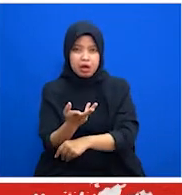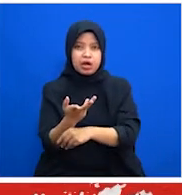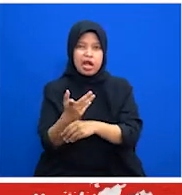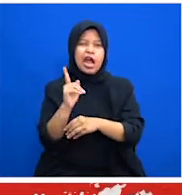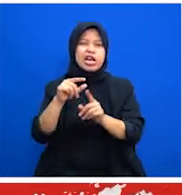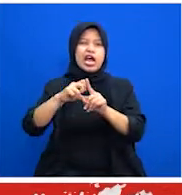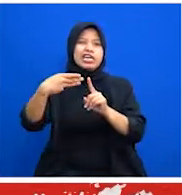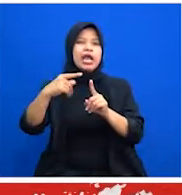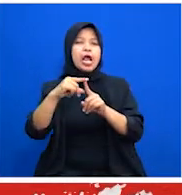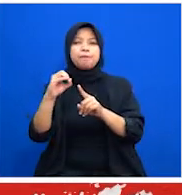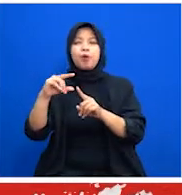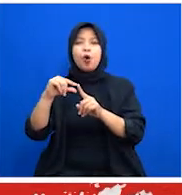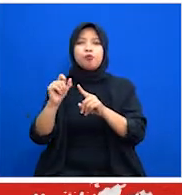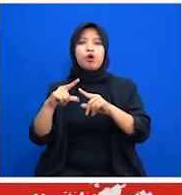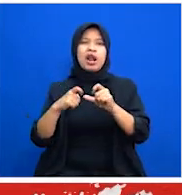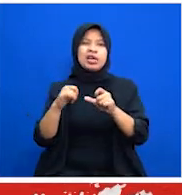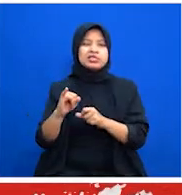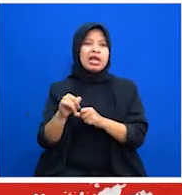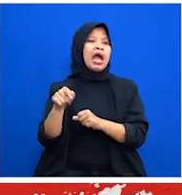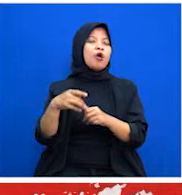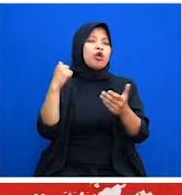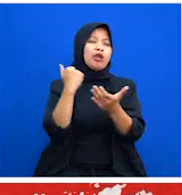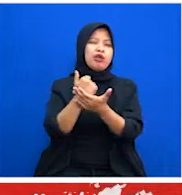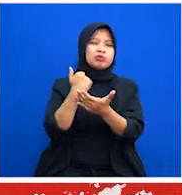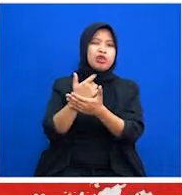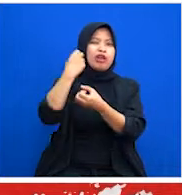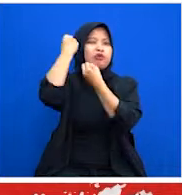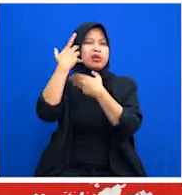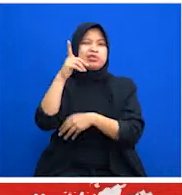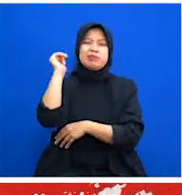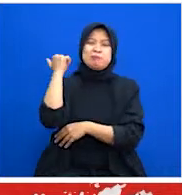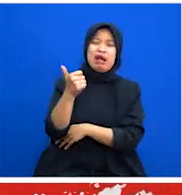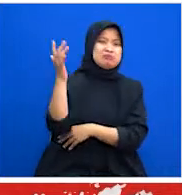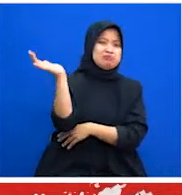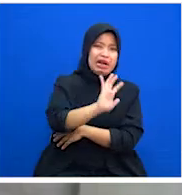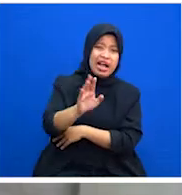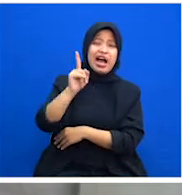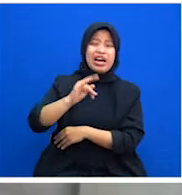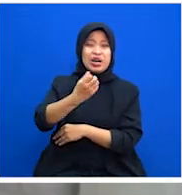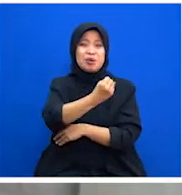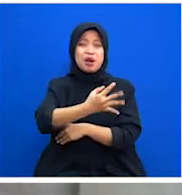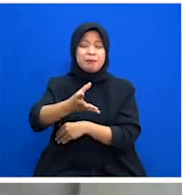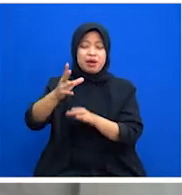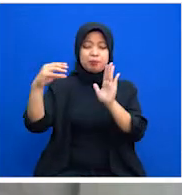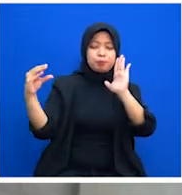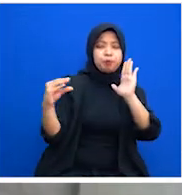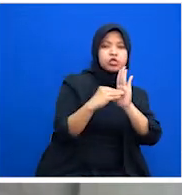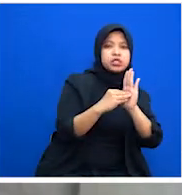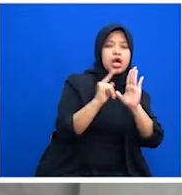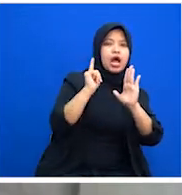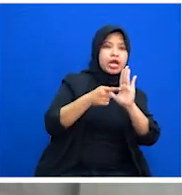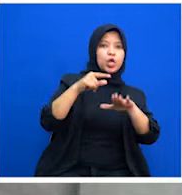agenda depopulasi nah ini adalah informasi yang menyesatkan ya kalau misalnya kita tengok ke dalam postingan yang